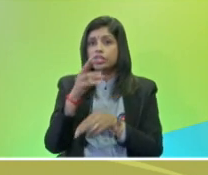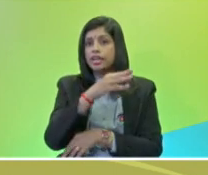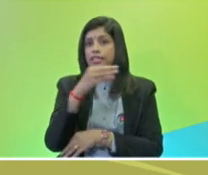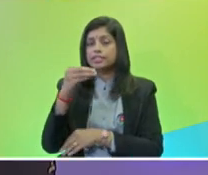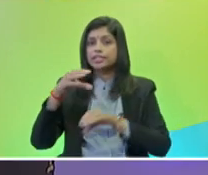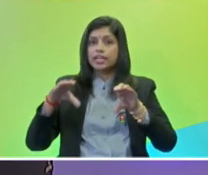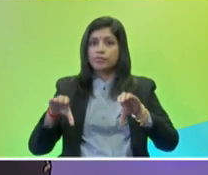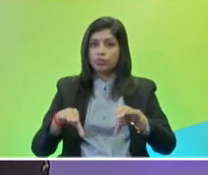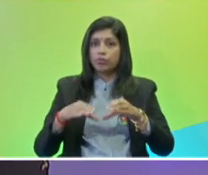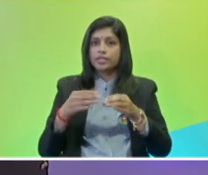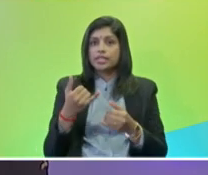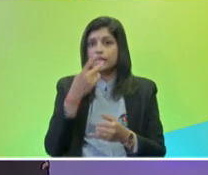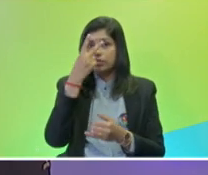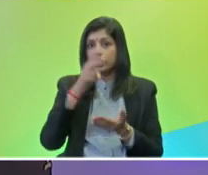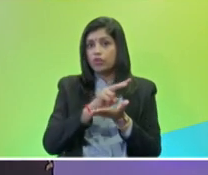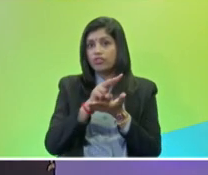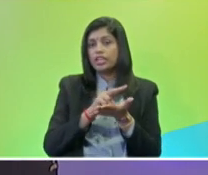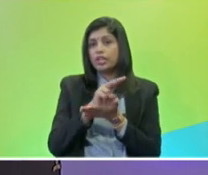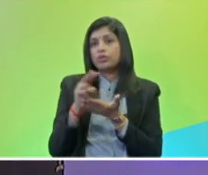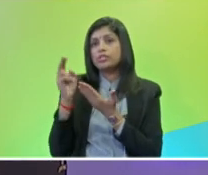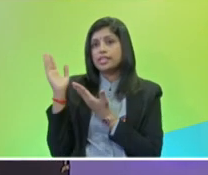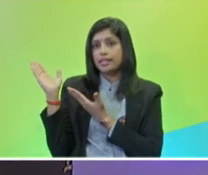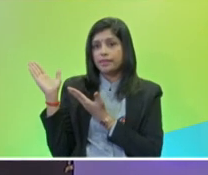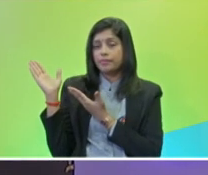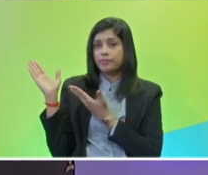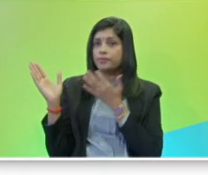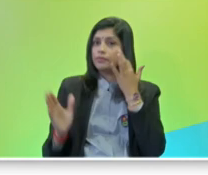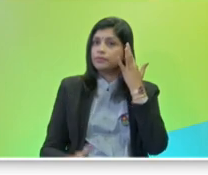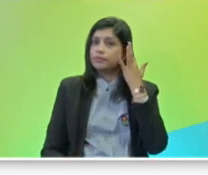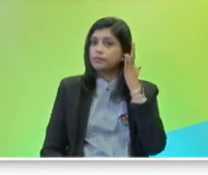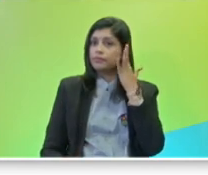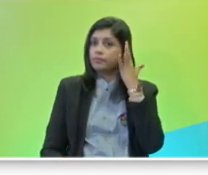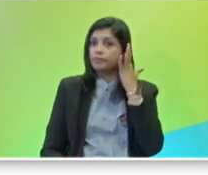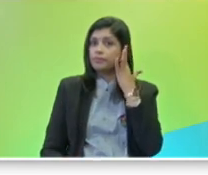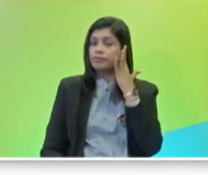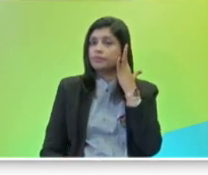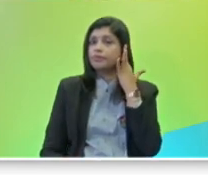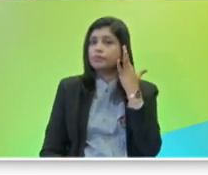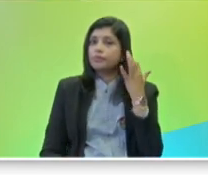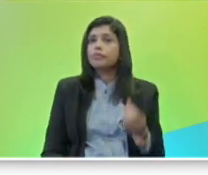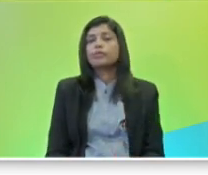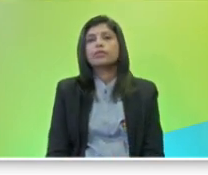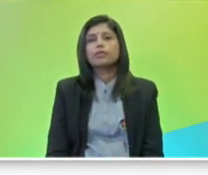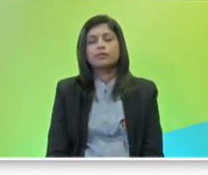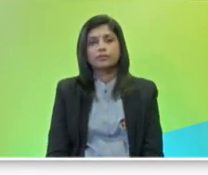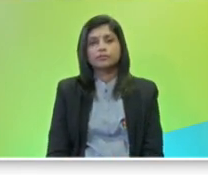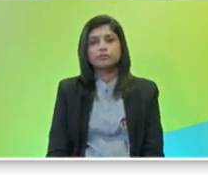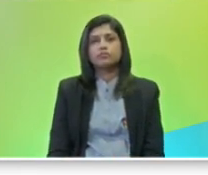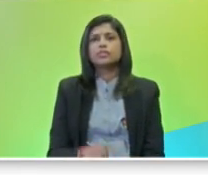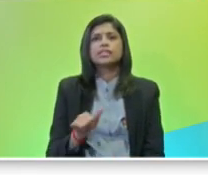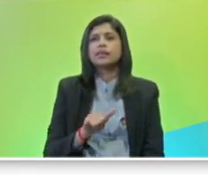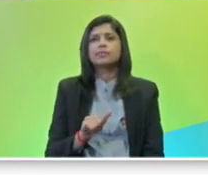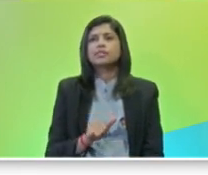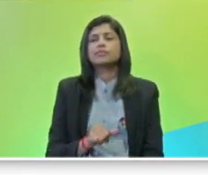video ini dia sama seperti video ataupun Activity yang kedua tadi yang